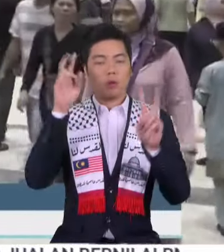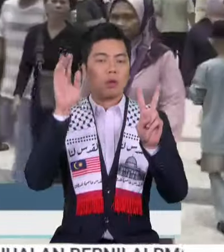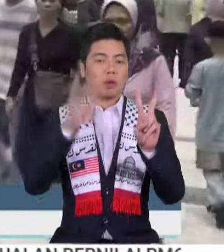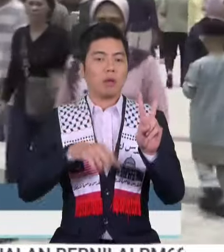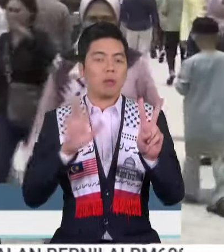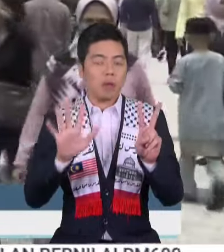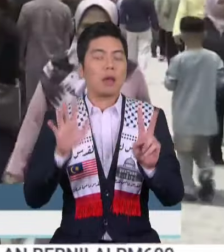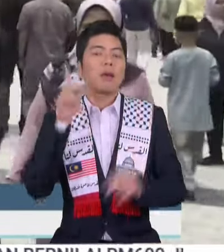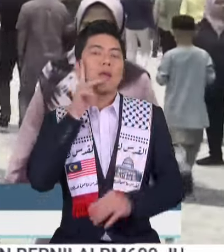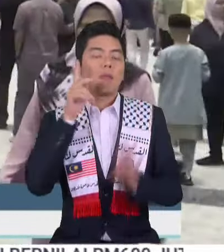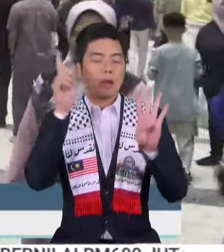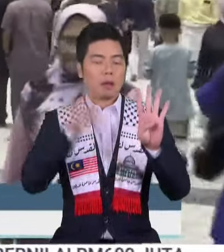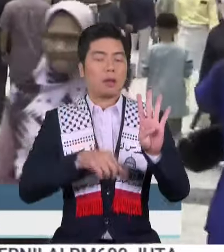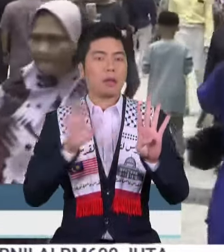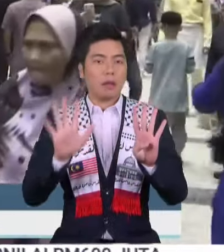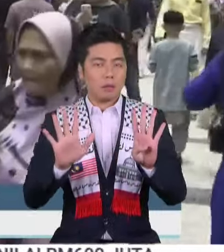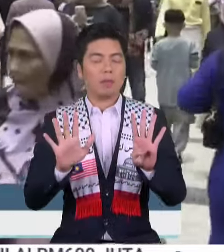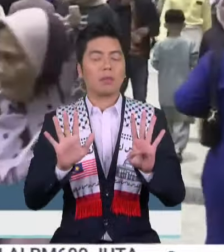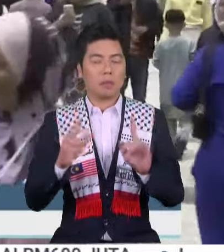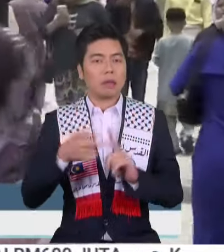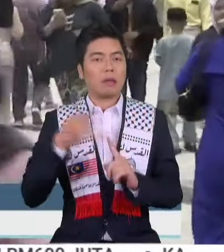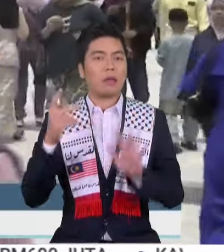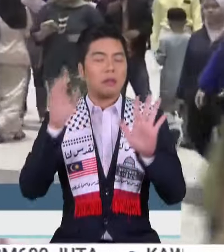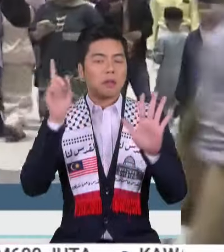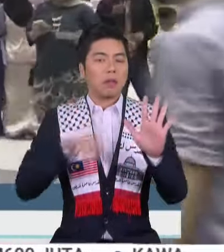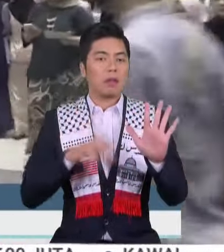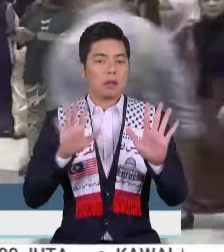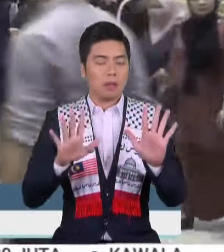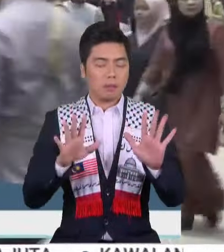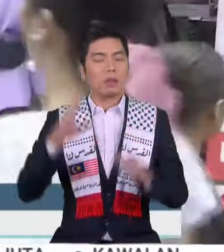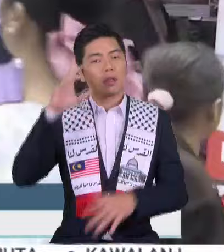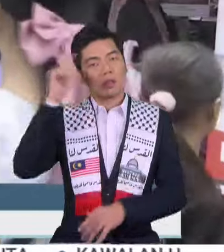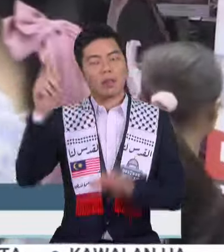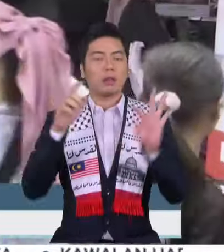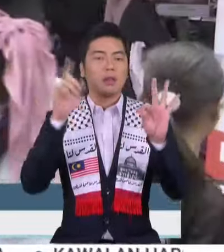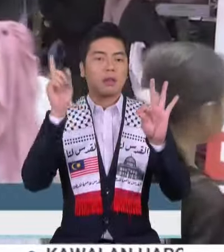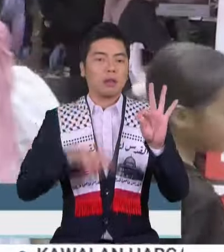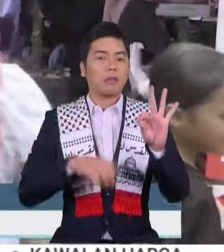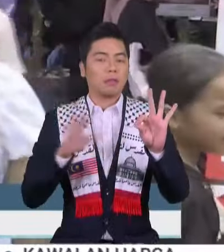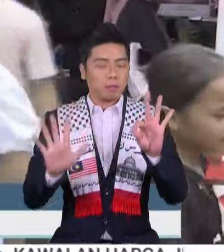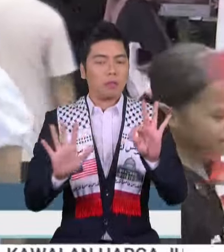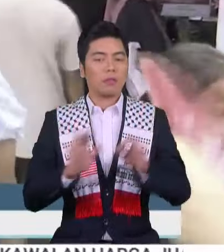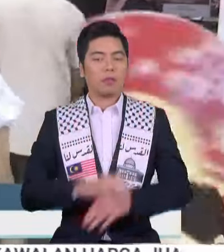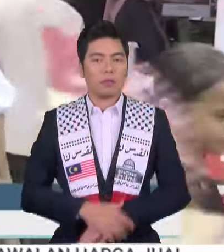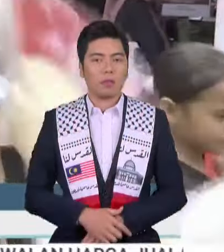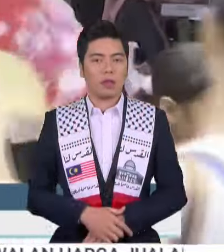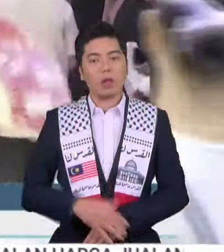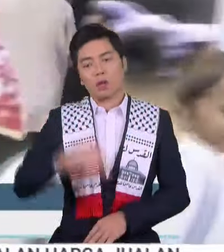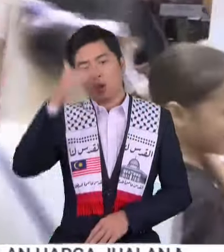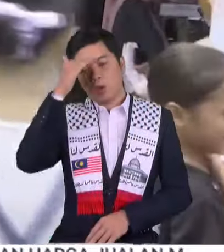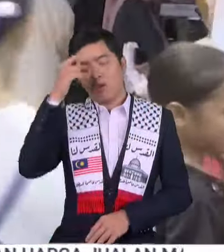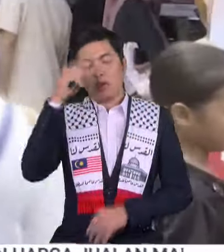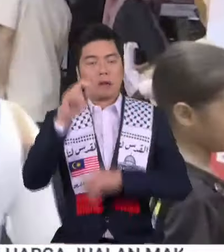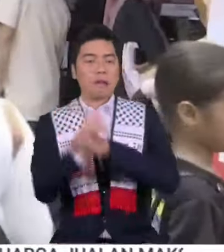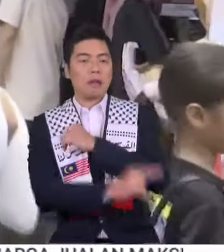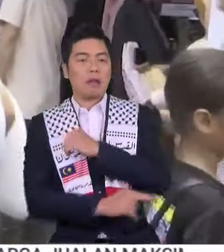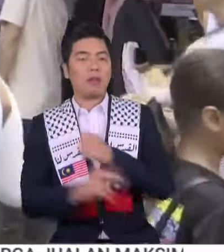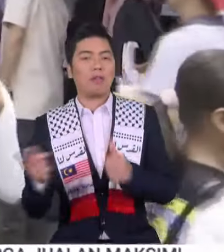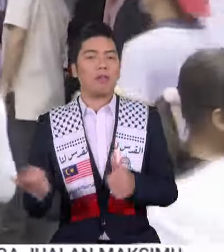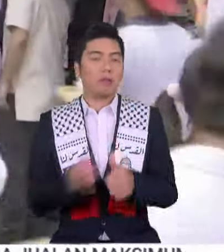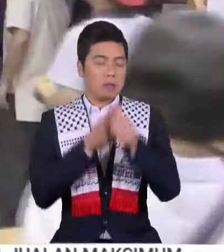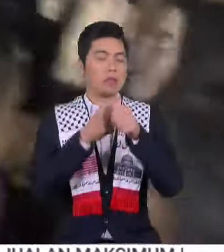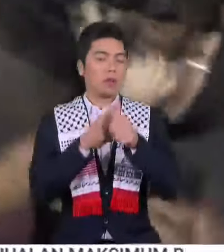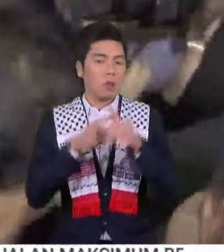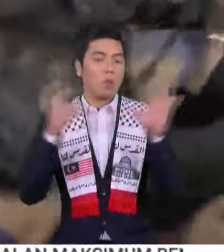Kedah 4 Mei, Pulau Pinang 5 Mei dan Terengganu 9 Mei. Sebelum ini, Johor menjadi negeri pertama